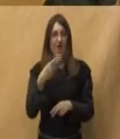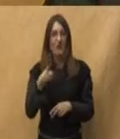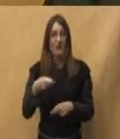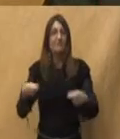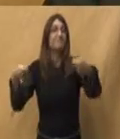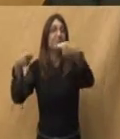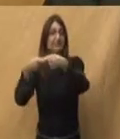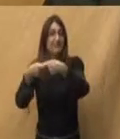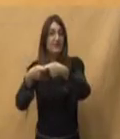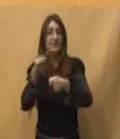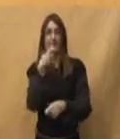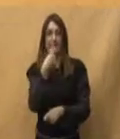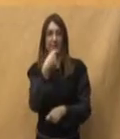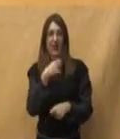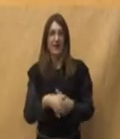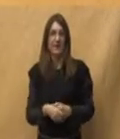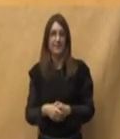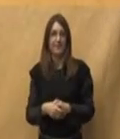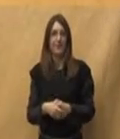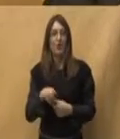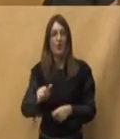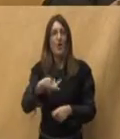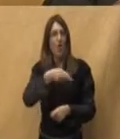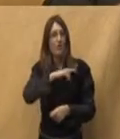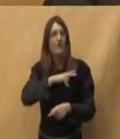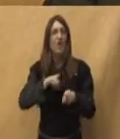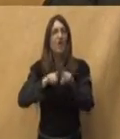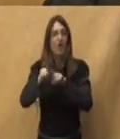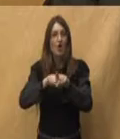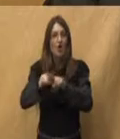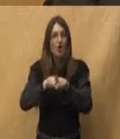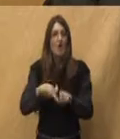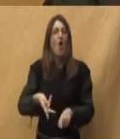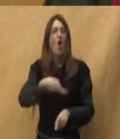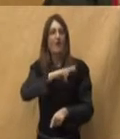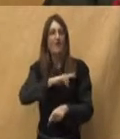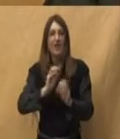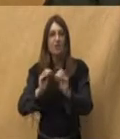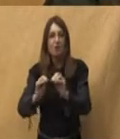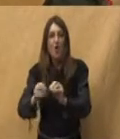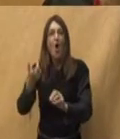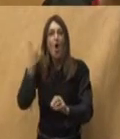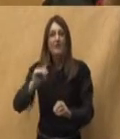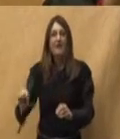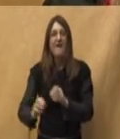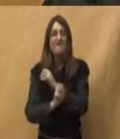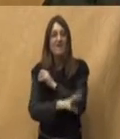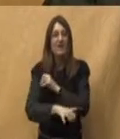skopčan sa prehranom. Tu je odgovornost roditelja, tu je odgovornost odgajatelja, od vrtića pa